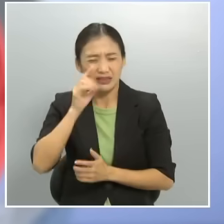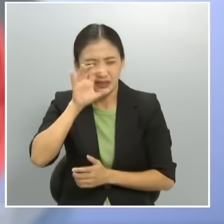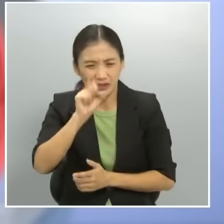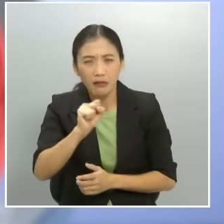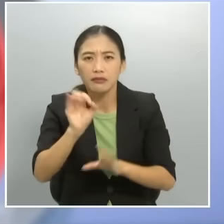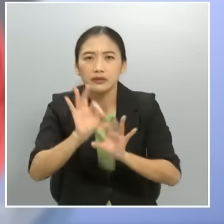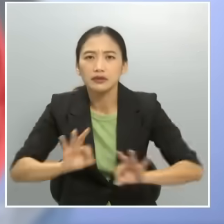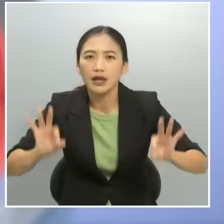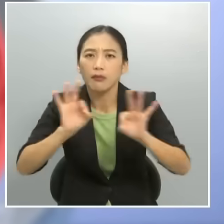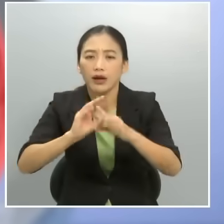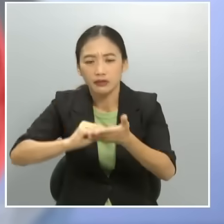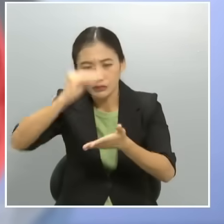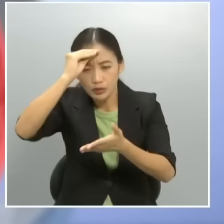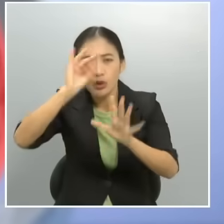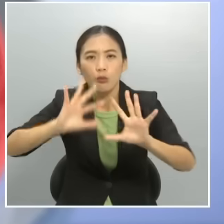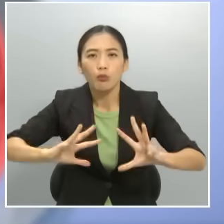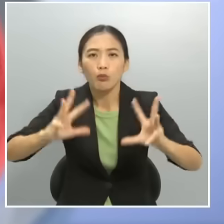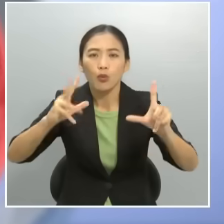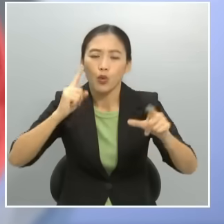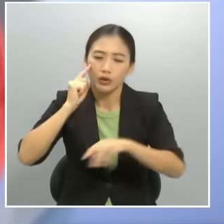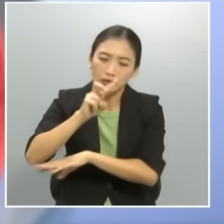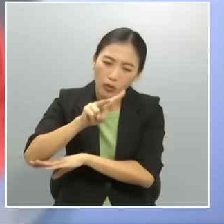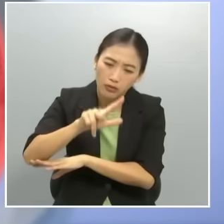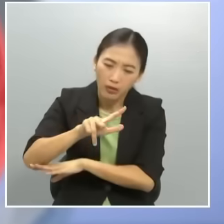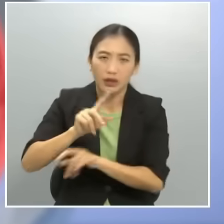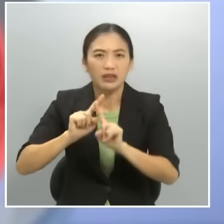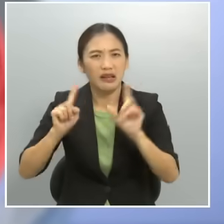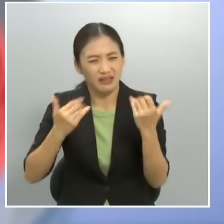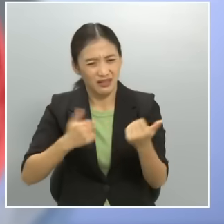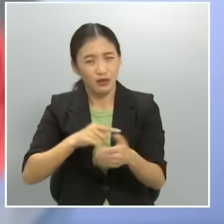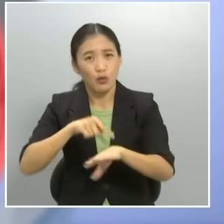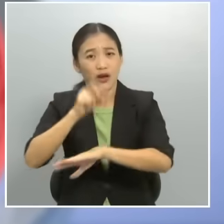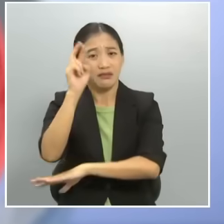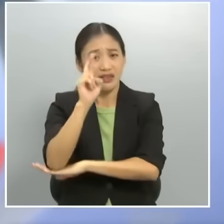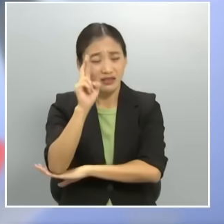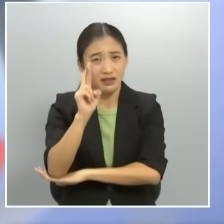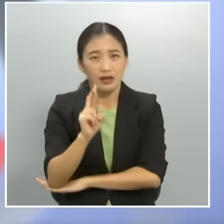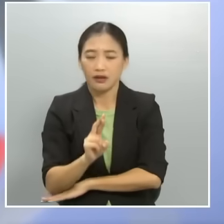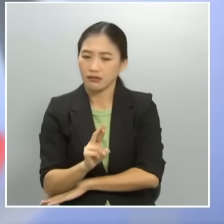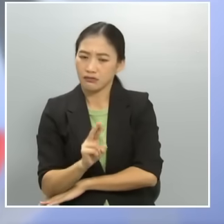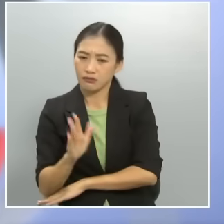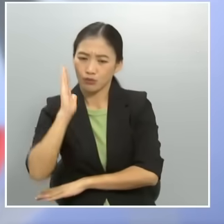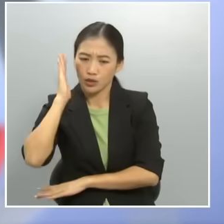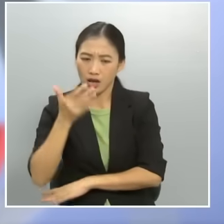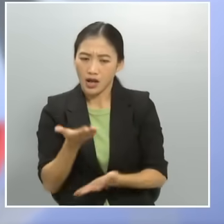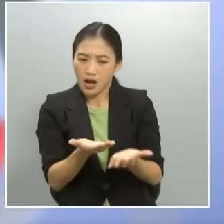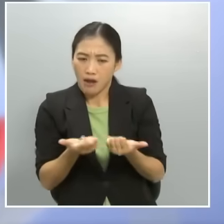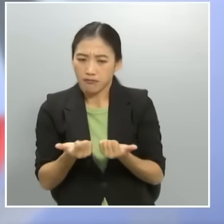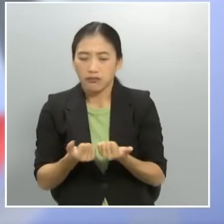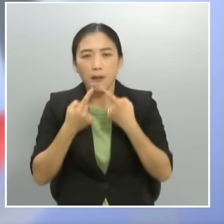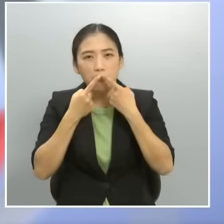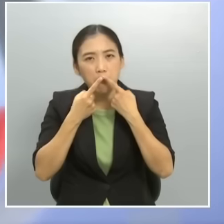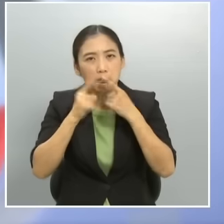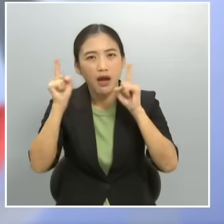ก็น่าจะเลิก ต้องเลิกเรียนก่อน ค่ะหรือว่าอนุบาลอาจจะเลิกแค่เที่ยง อันนี้ไม่ได้ แต่ก็ไม่เห็นเด็กคนอื่นกลับบ้านนะคะ